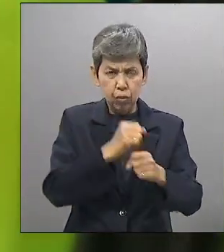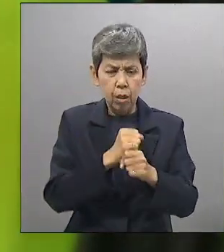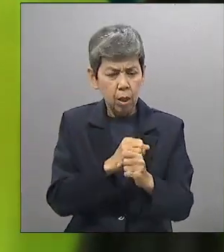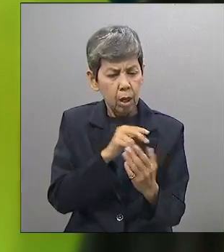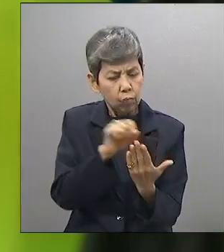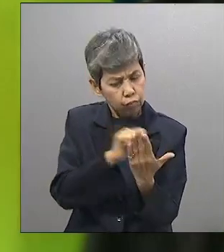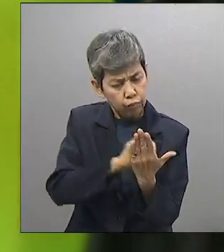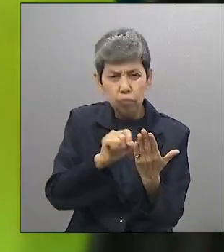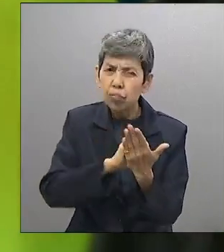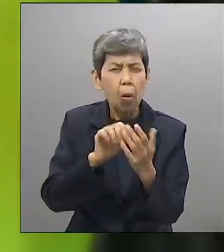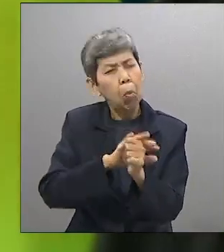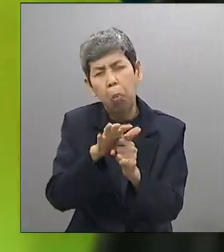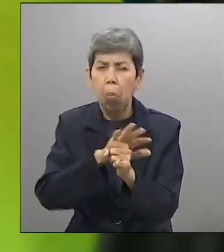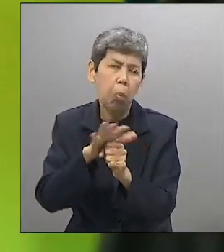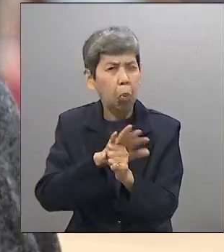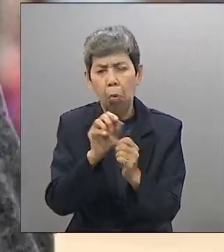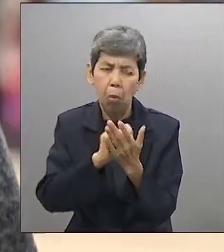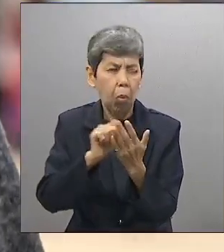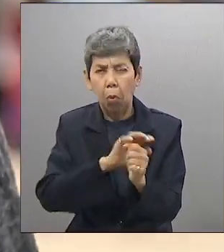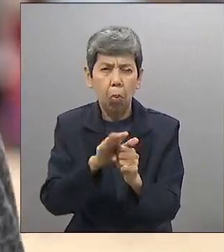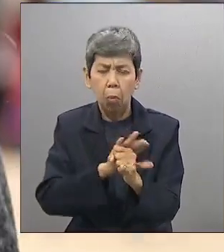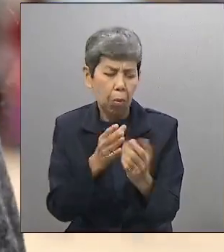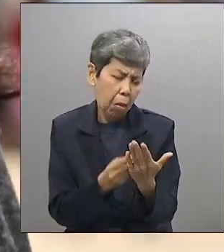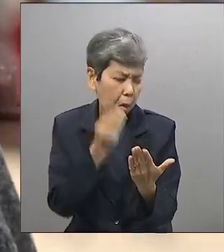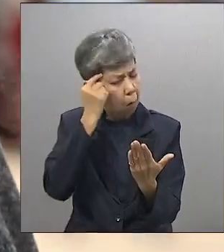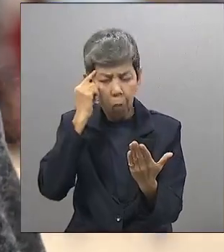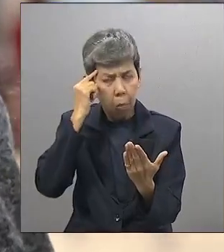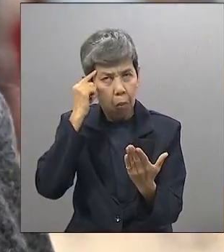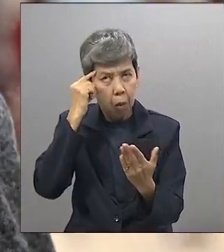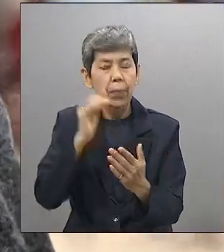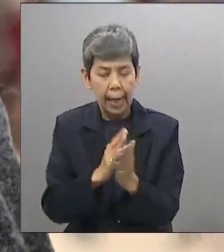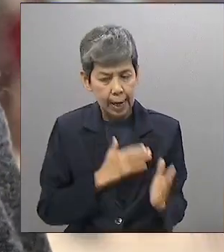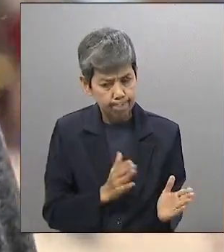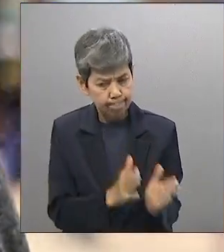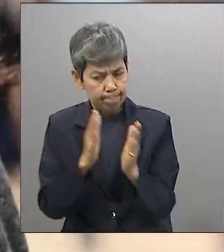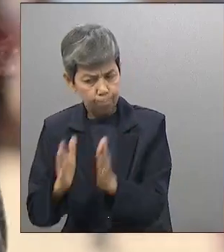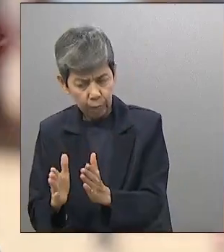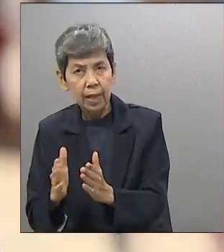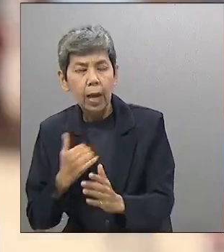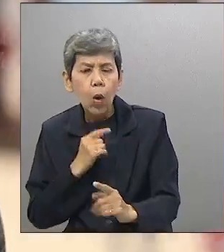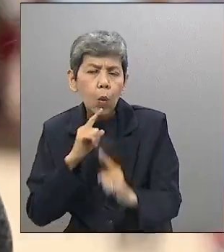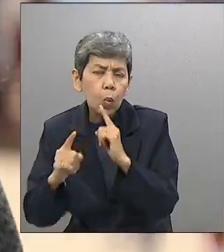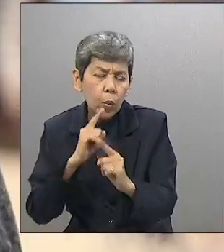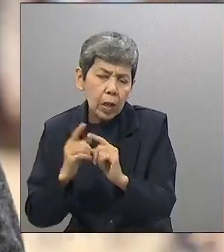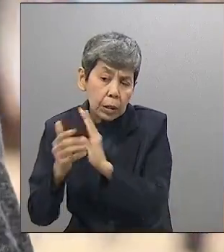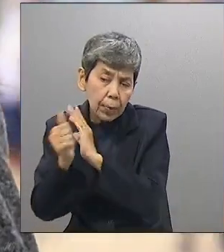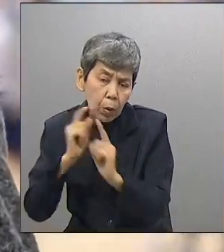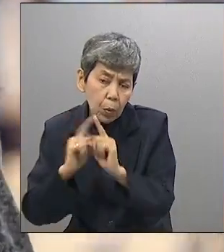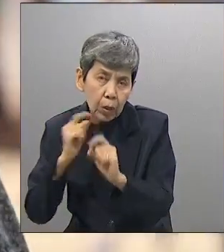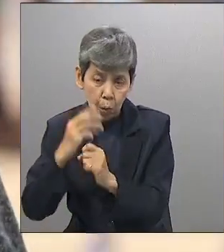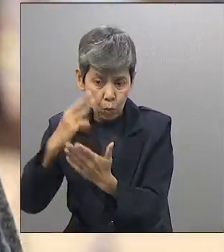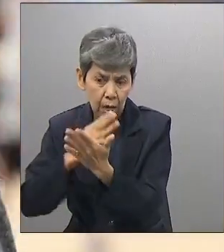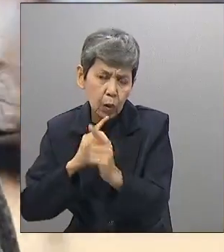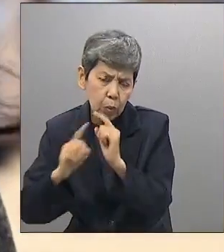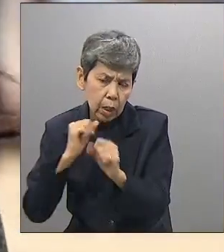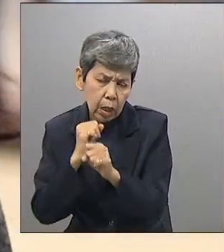ออกเขียนได้ไม่ถึงจุดที่อาจจะเรียนรวิชา STEM ได้ดีก็เลยคุยกผเชยวชา แล้วกผแ่งโครงการ